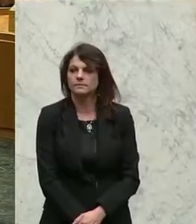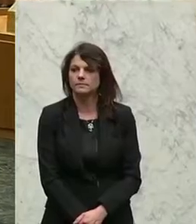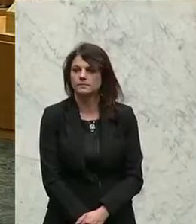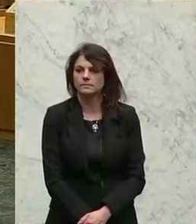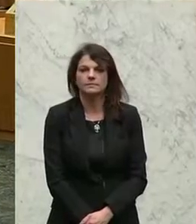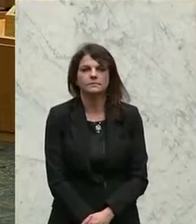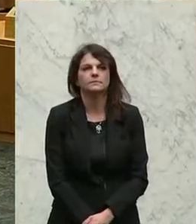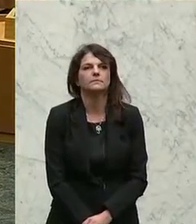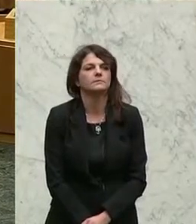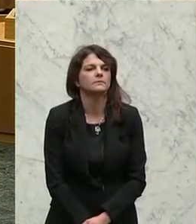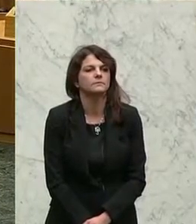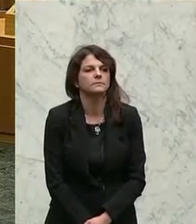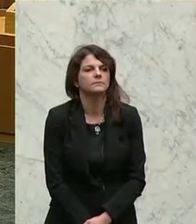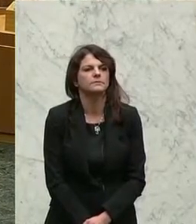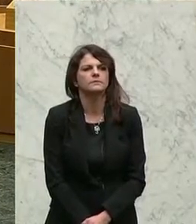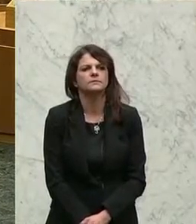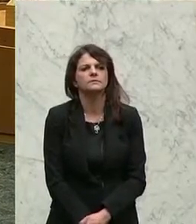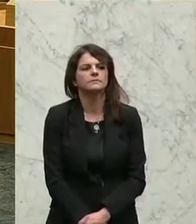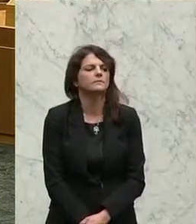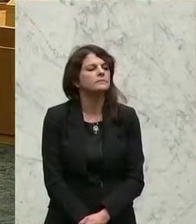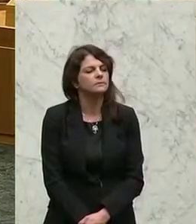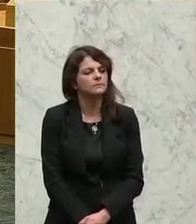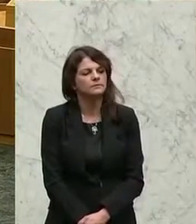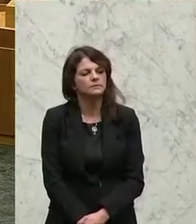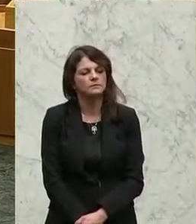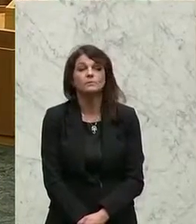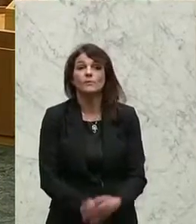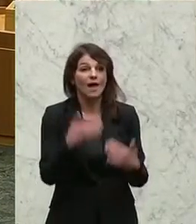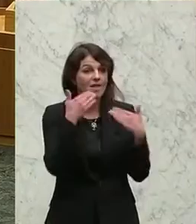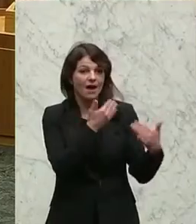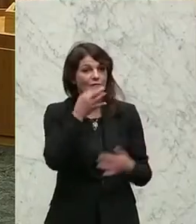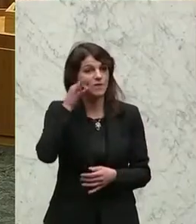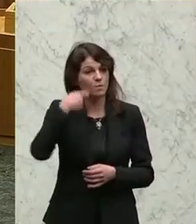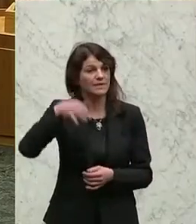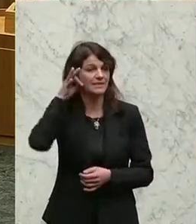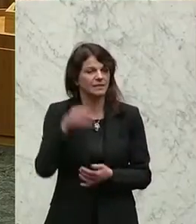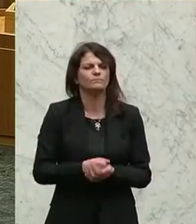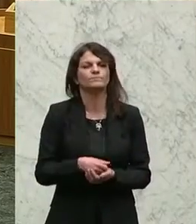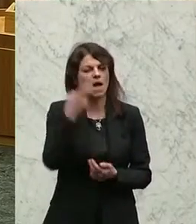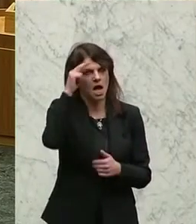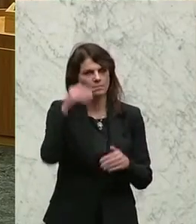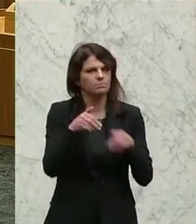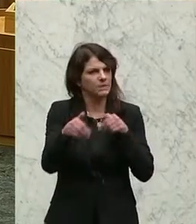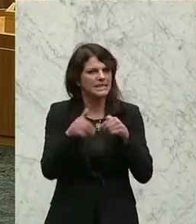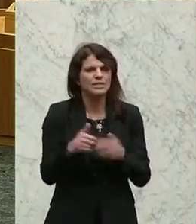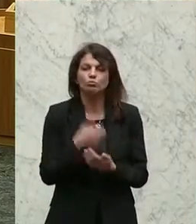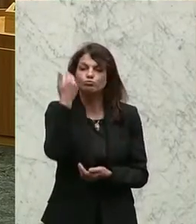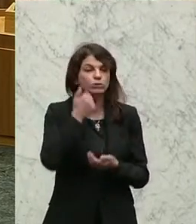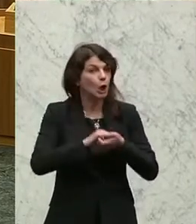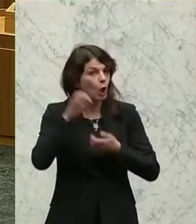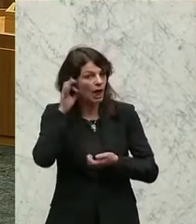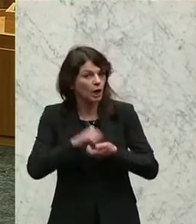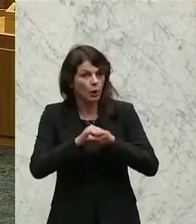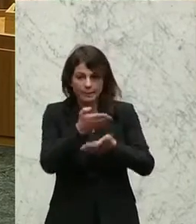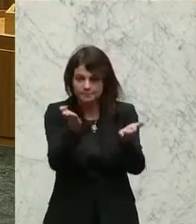der Rednerin Susanne Winter, Umweltsprecherin FPÖ. Danke, Frau Präsidentin, Herr Minister, werte Kollegen